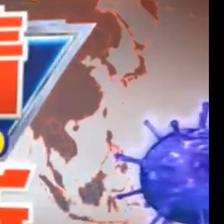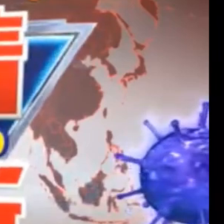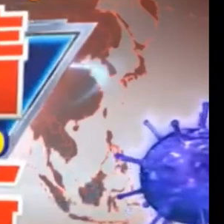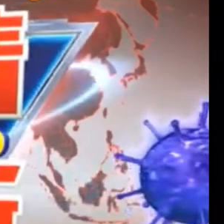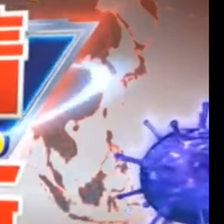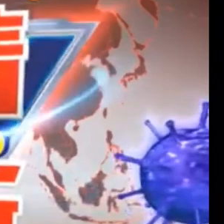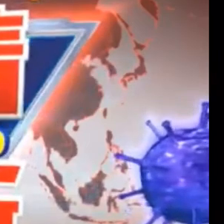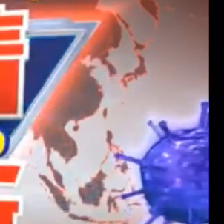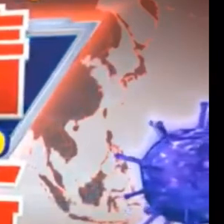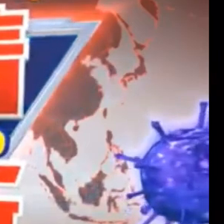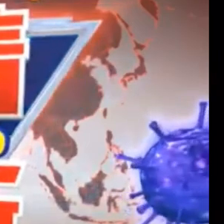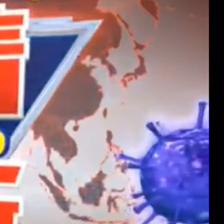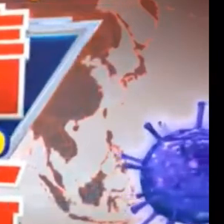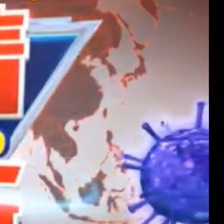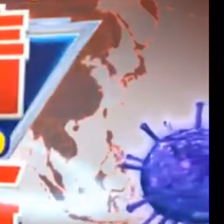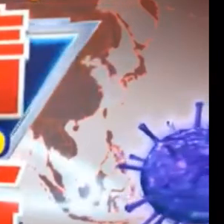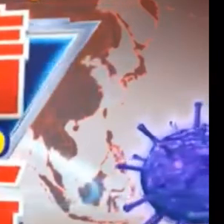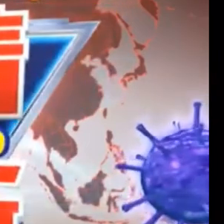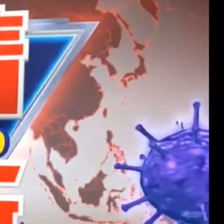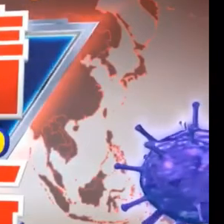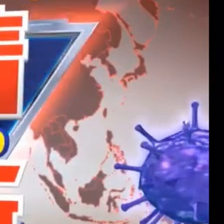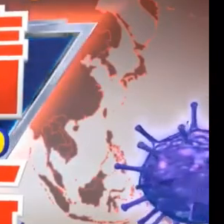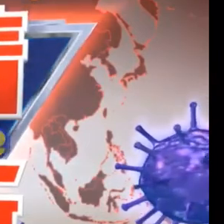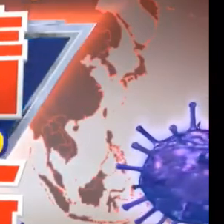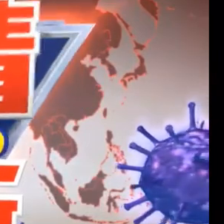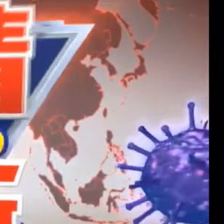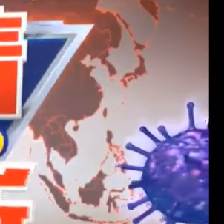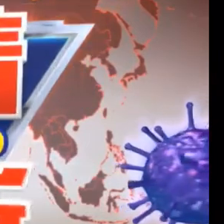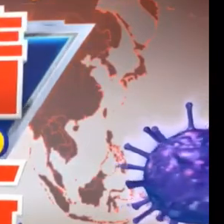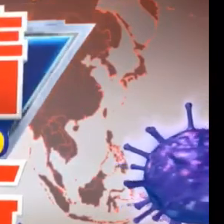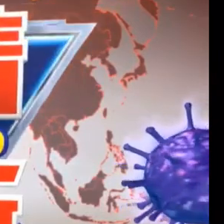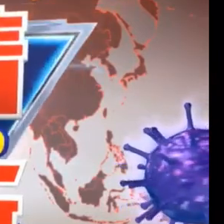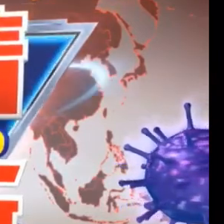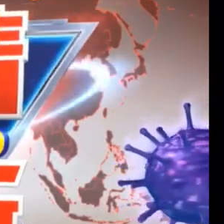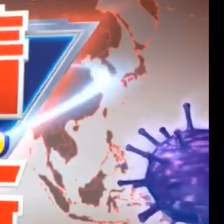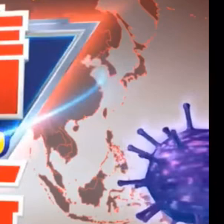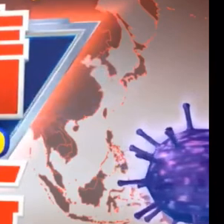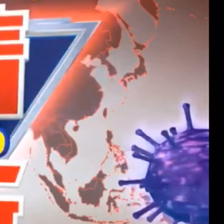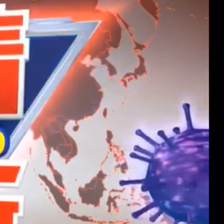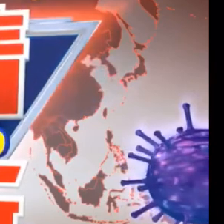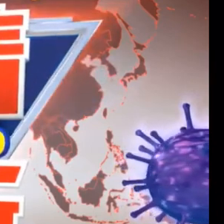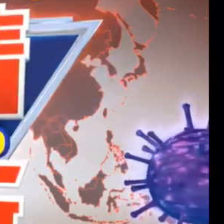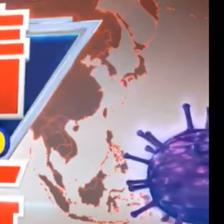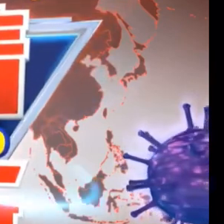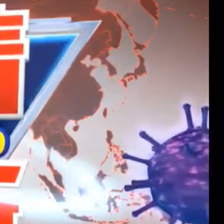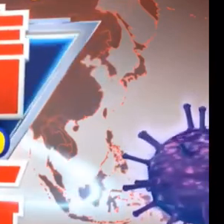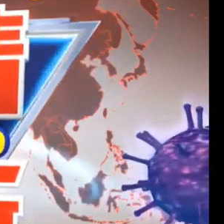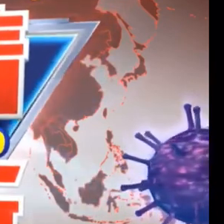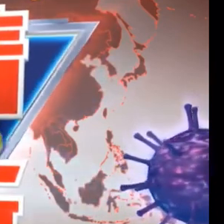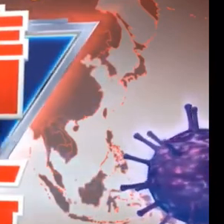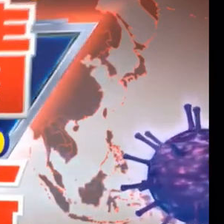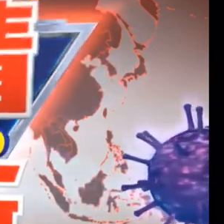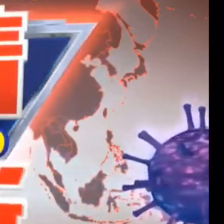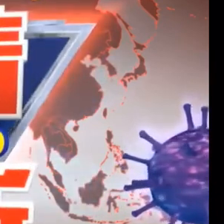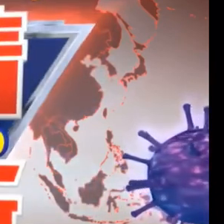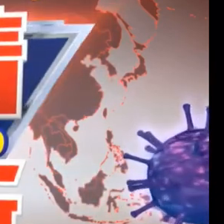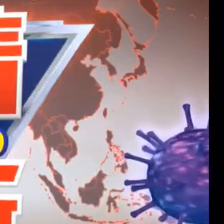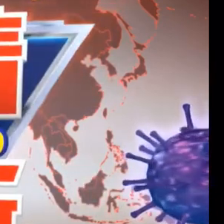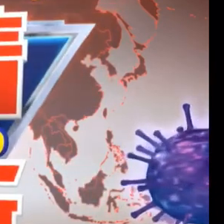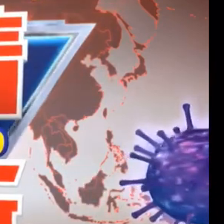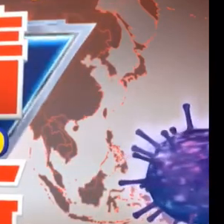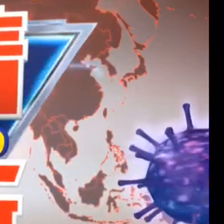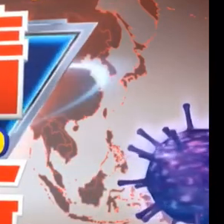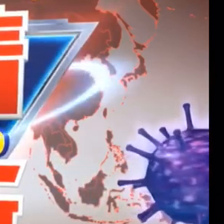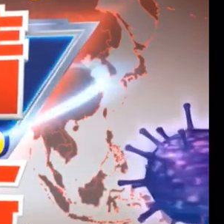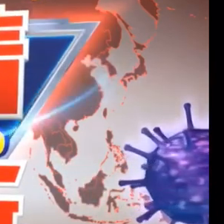在今天台南新增了一例，跟案18533是夫妻关系，由于两人曾在高雄用餐，因此同样归类在同